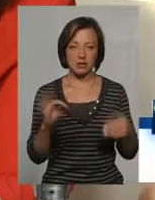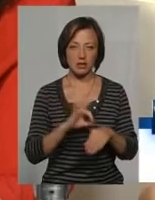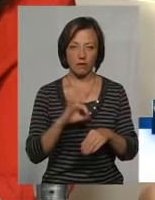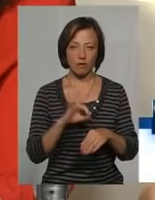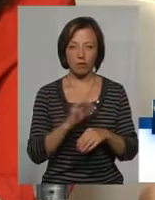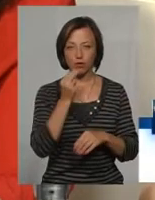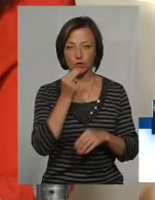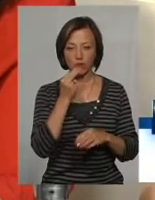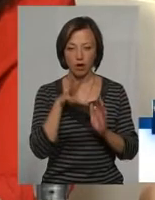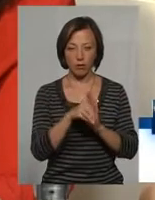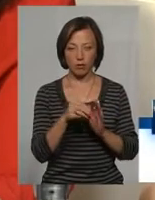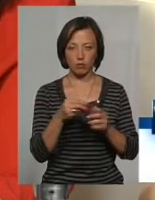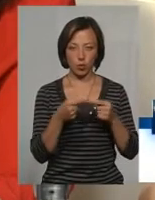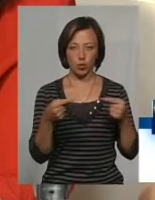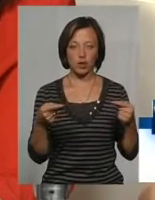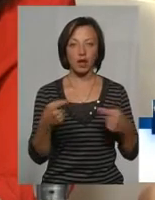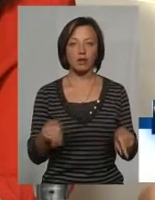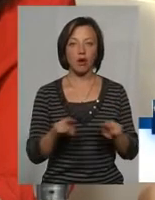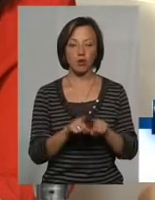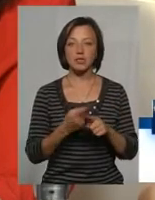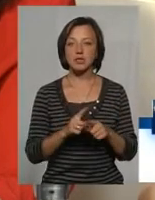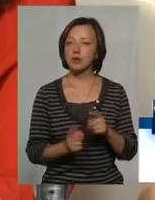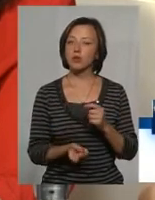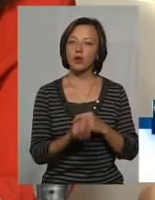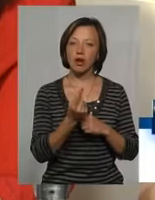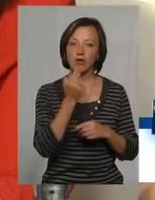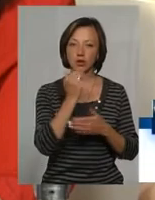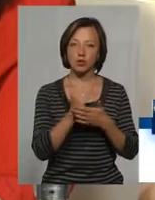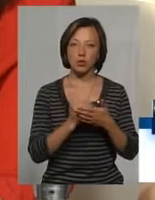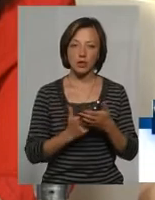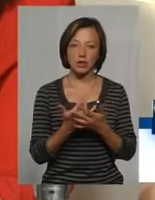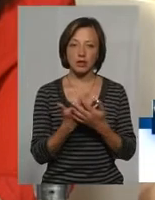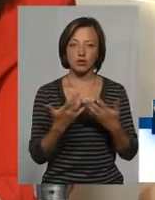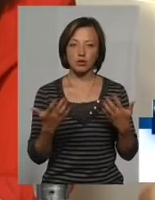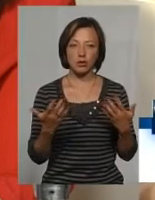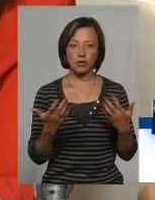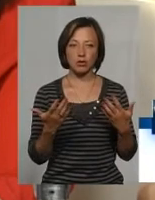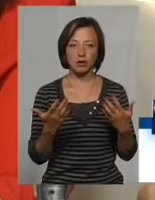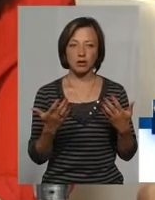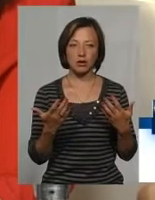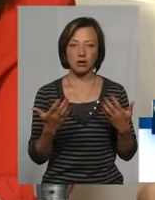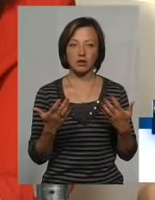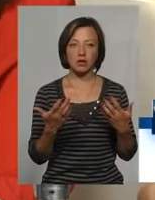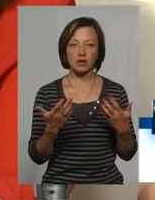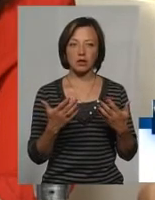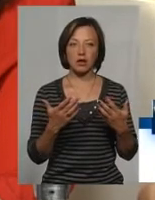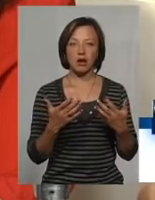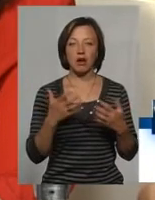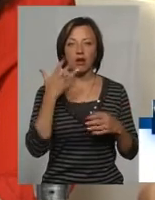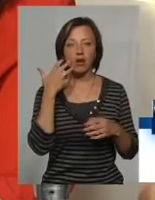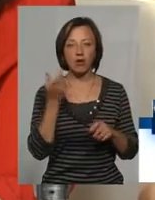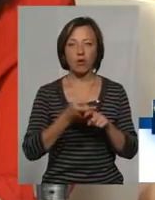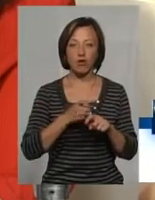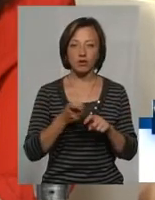захворювань в харчових продуктах. Також це поява в раціоні людей різноманітної садовини та городини –